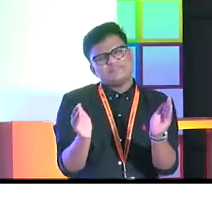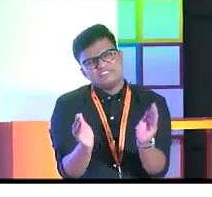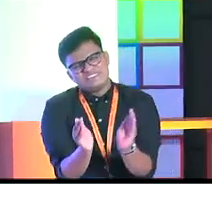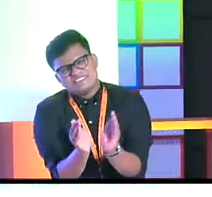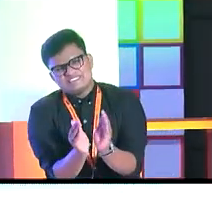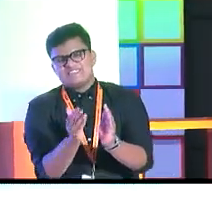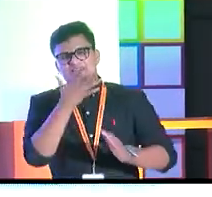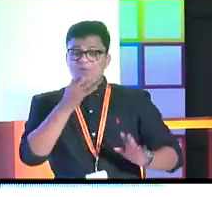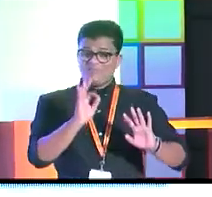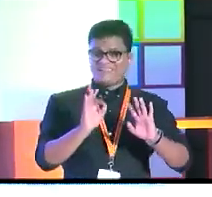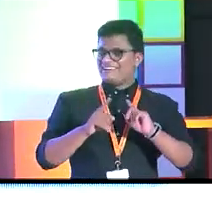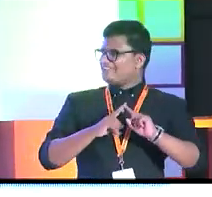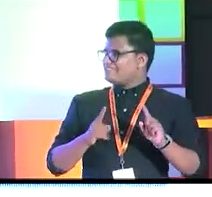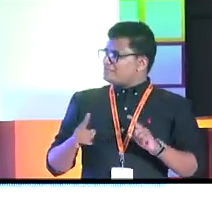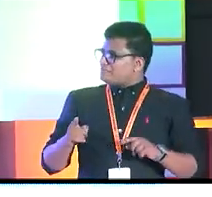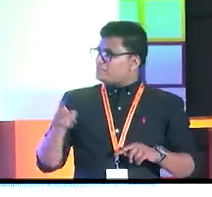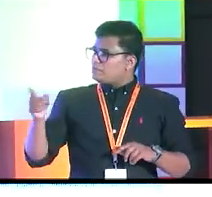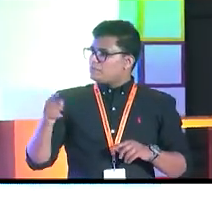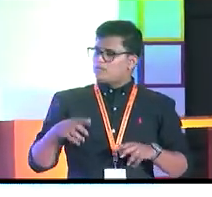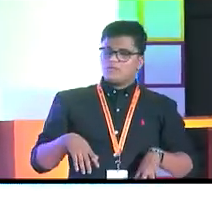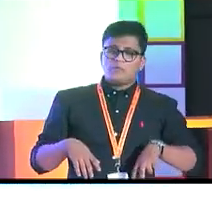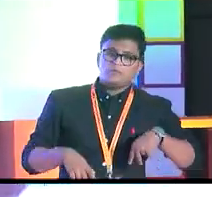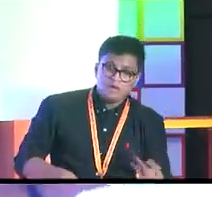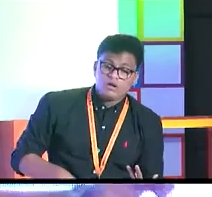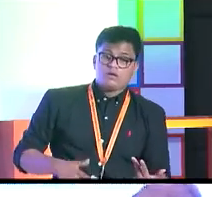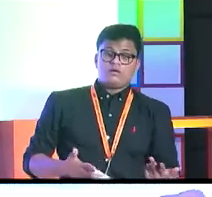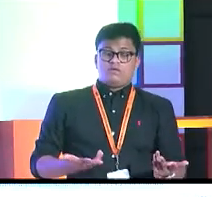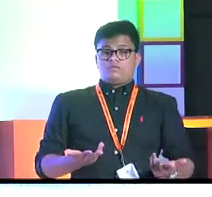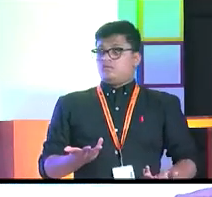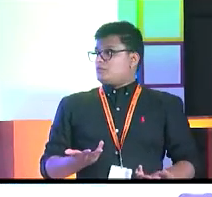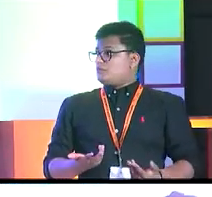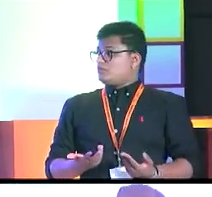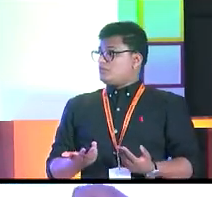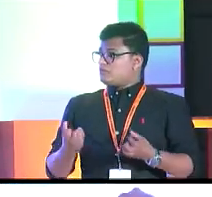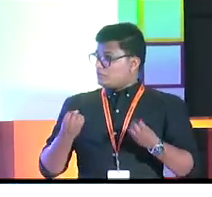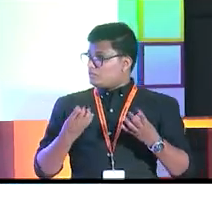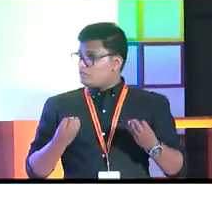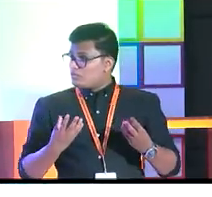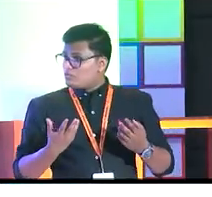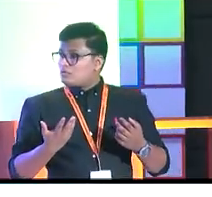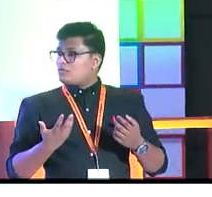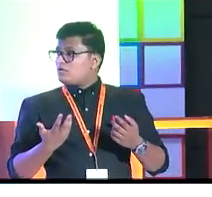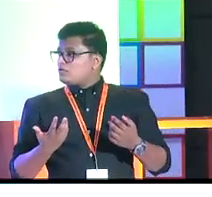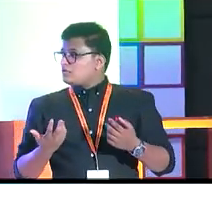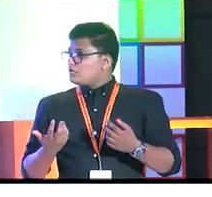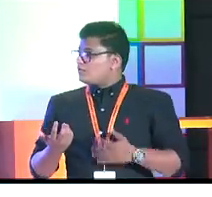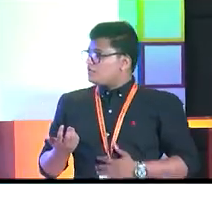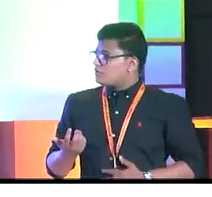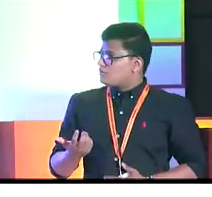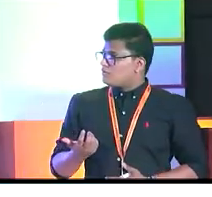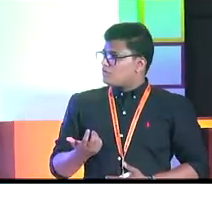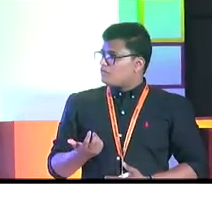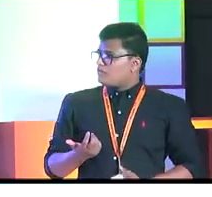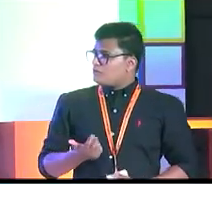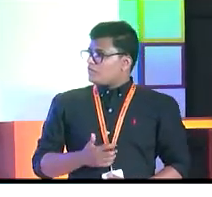तक याद है कि जब मुझे कोई सड़क पे लंगड़ा बोल देता था या जब कोई मुझे आज तक याद है कि जब ऐसे एक लड़की कहीं नेक्स्ट रोड के